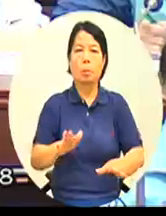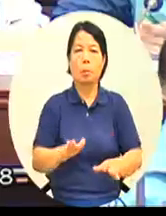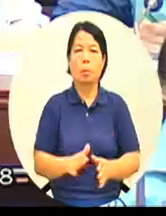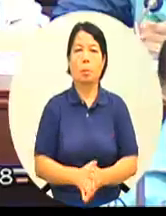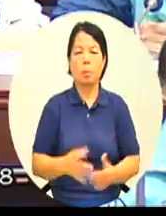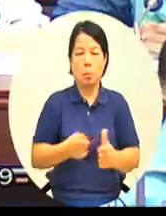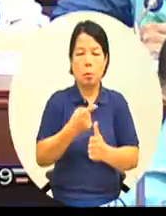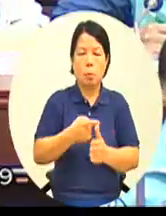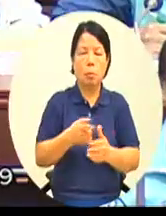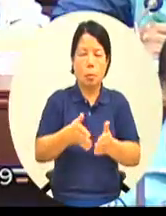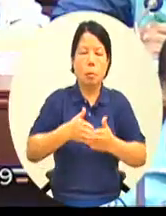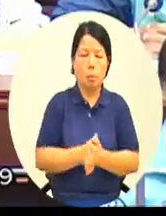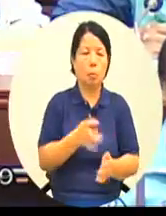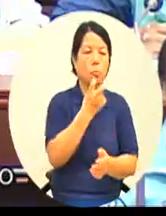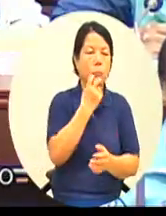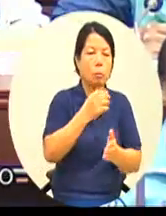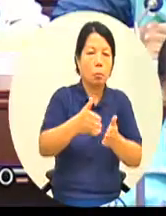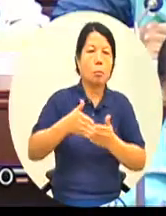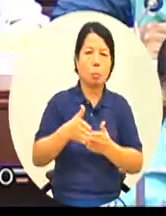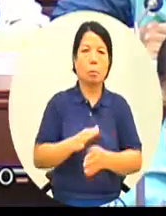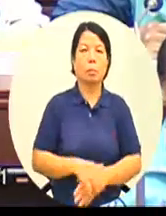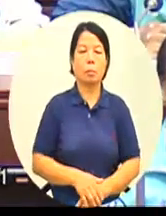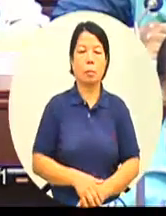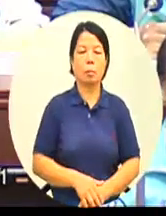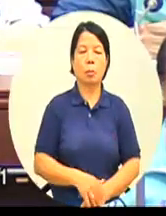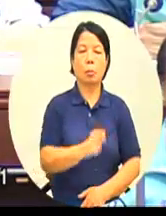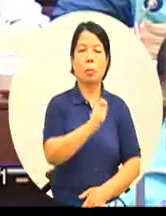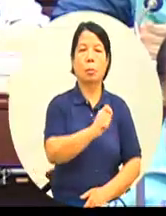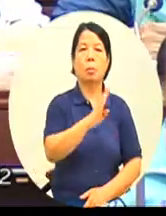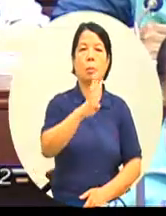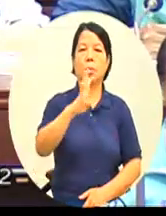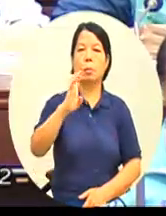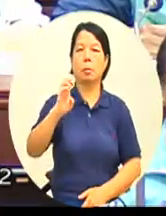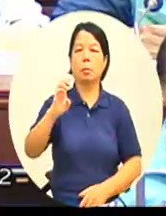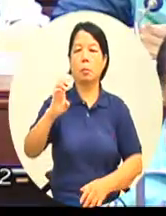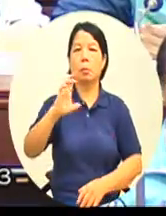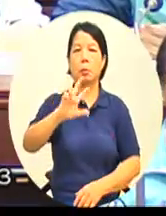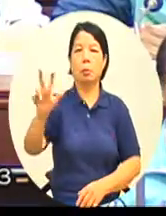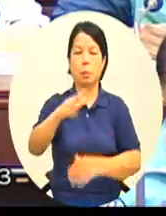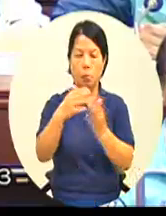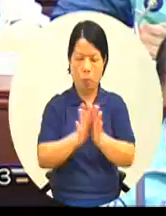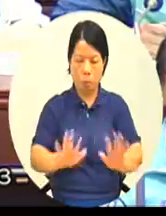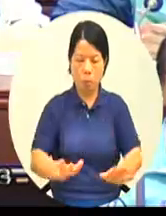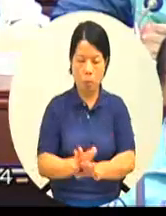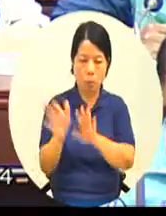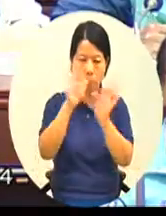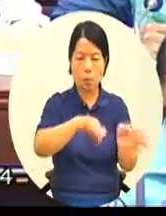先要先把中央要求我们 ABC 的这个部分，我们希望就现有的模式